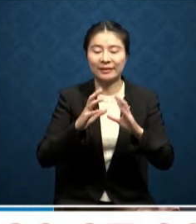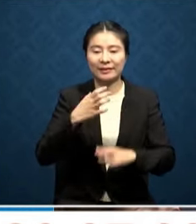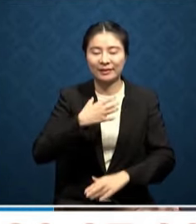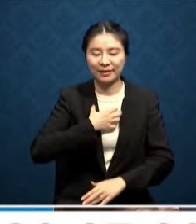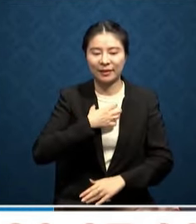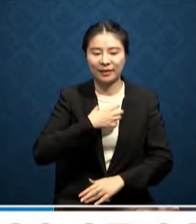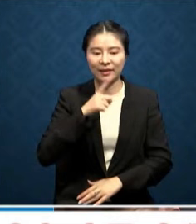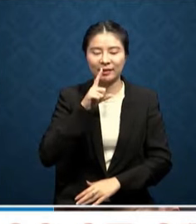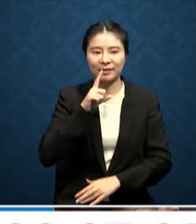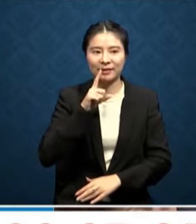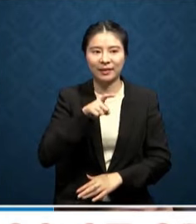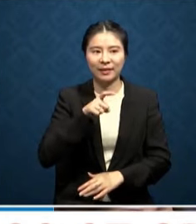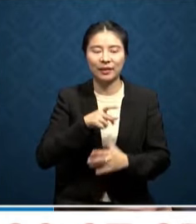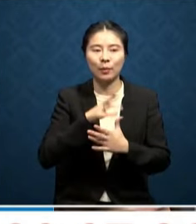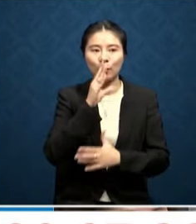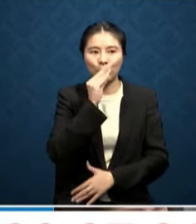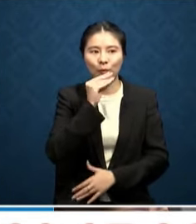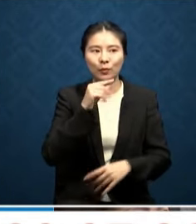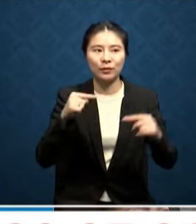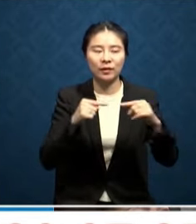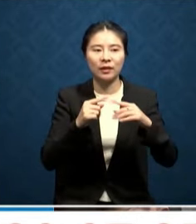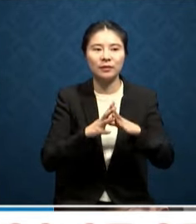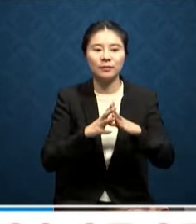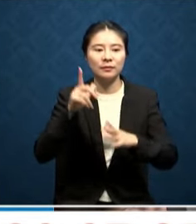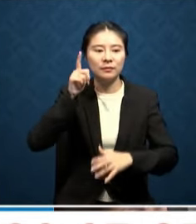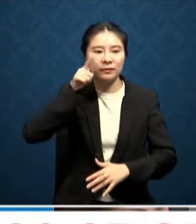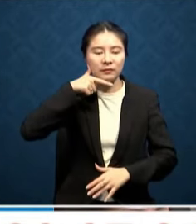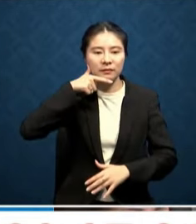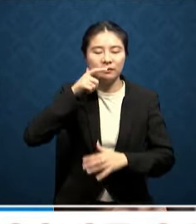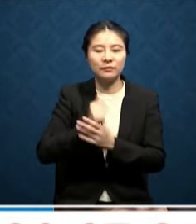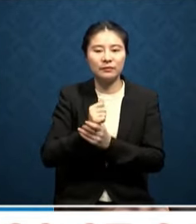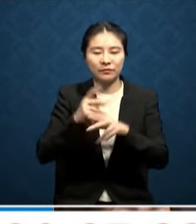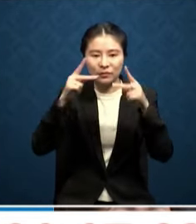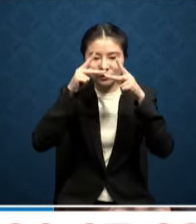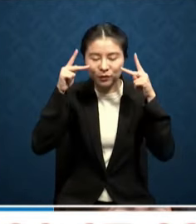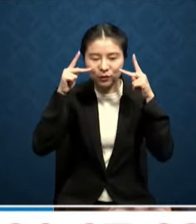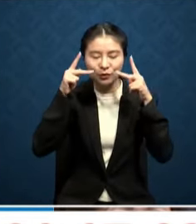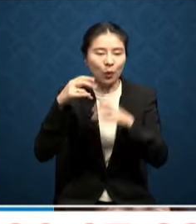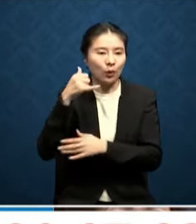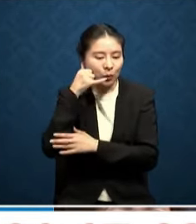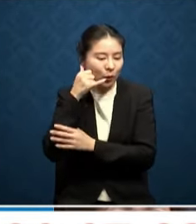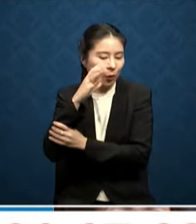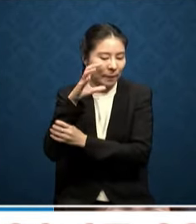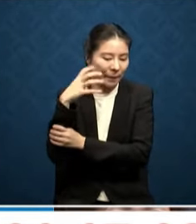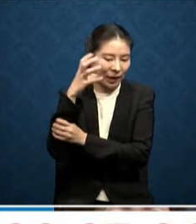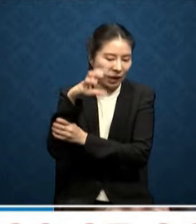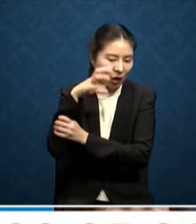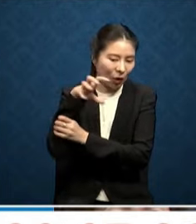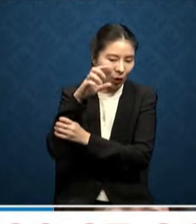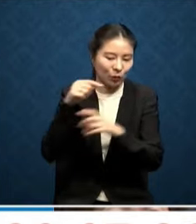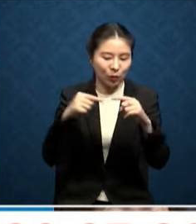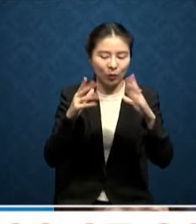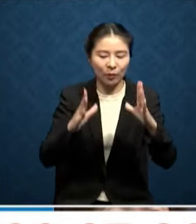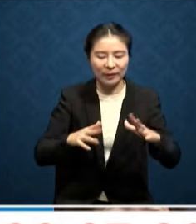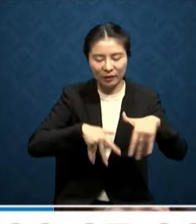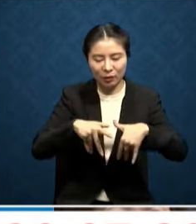พูดถึงนั้นนะก็คือเรื่อง CallCenterคือเรื่องนี้พูดกันมาเยอะแต่ถ้าไม่พูดประชาชนจะเคือง